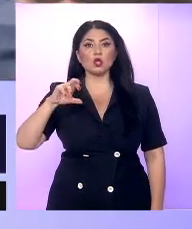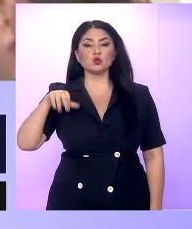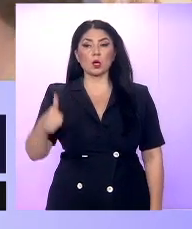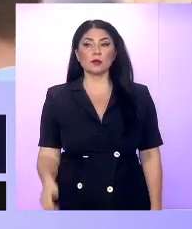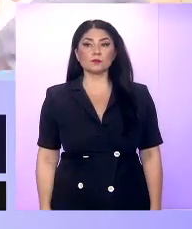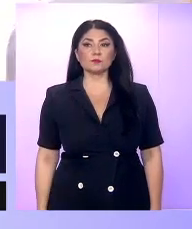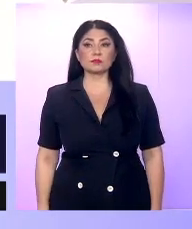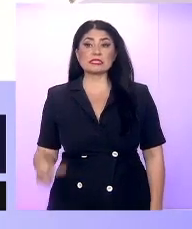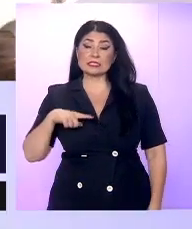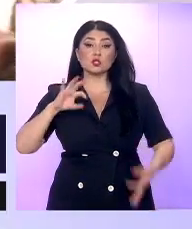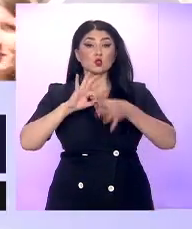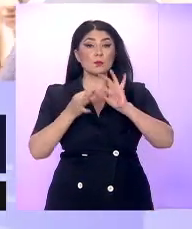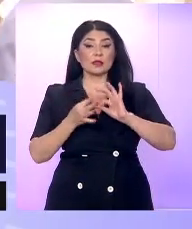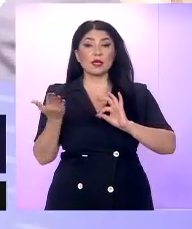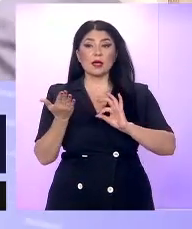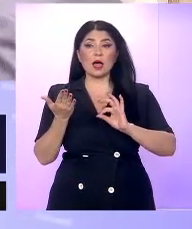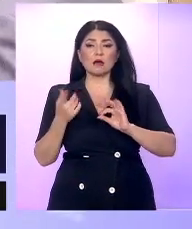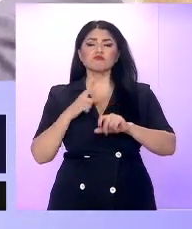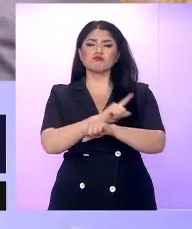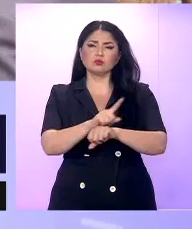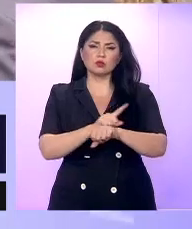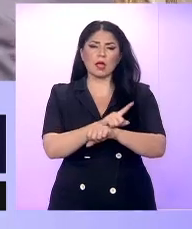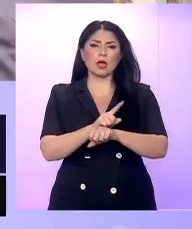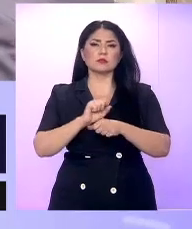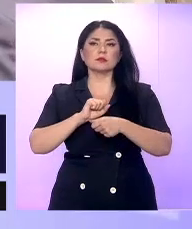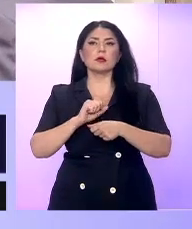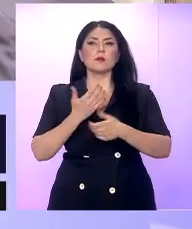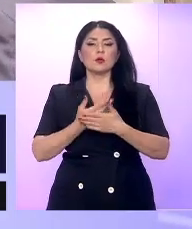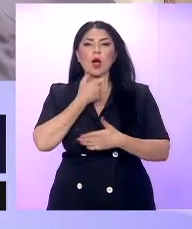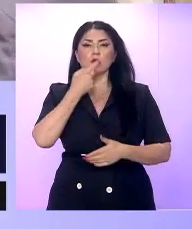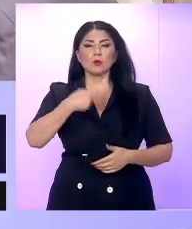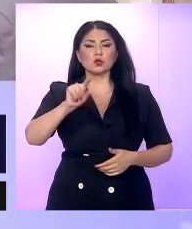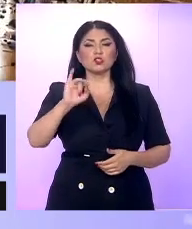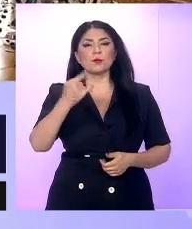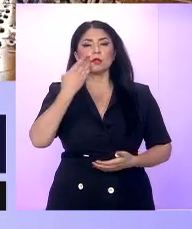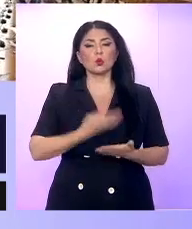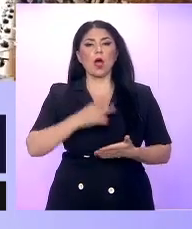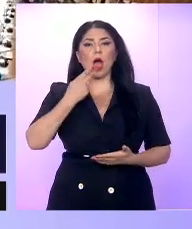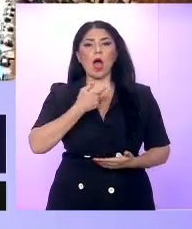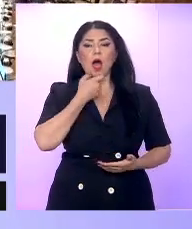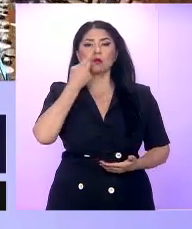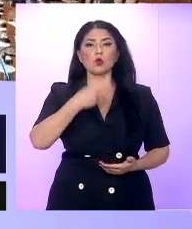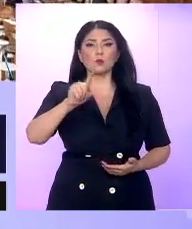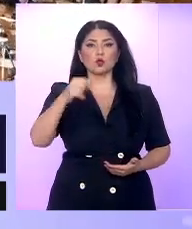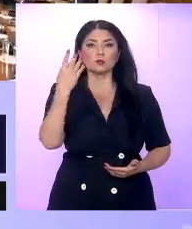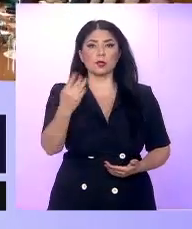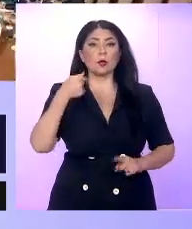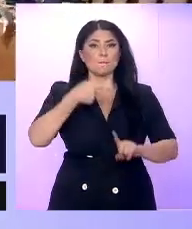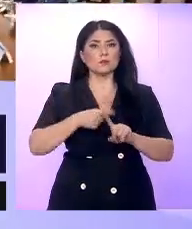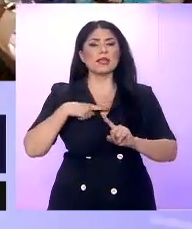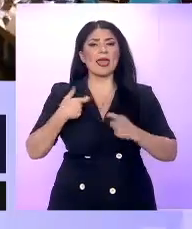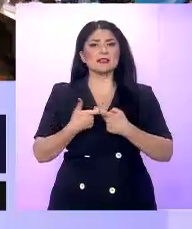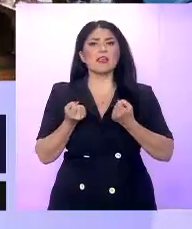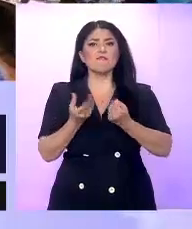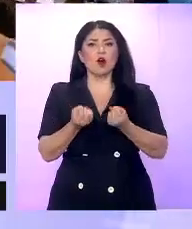Ciucă. Vă spuneam că sunt teme care cumva au bătaie lungă pentru anul 2023 și pentru anul 2024. De altfel, sunt inclusiv